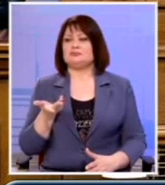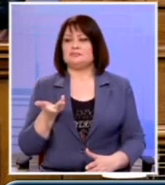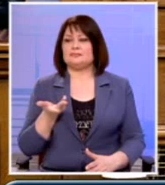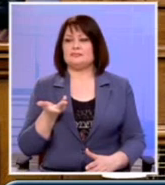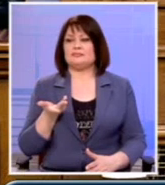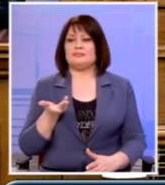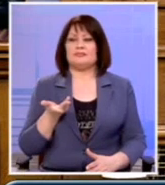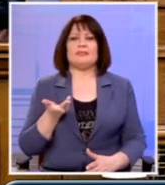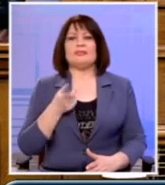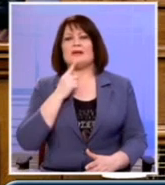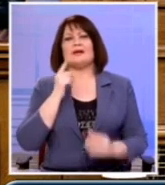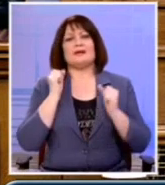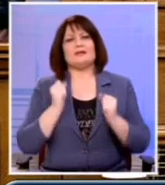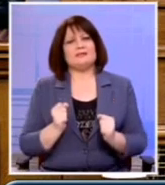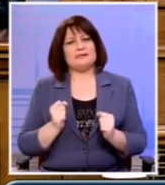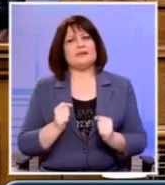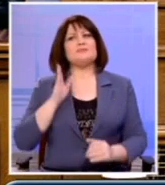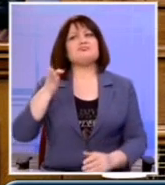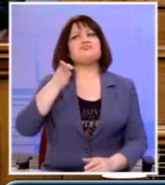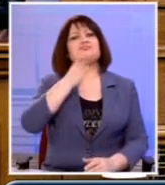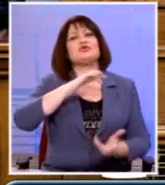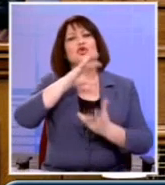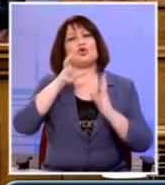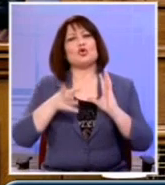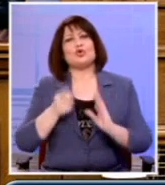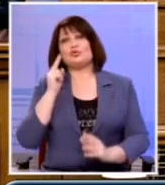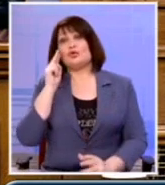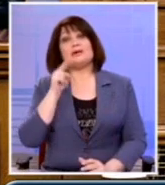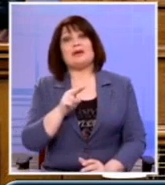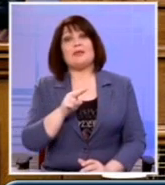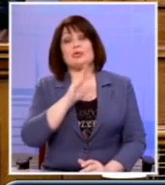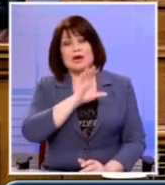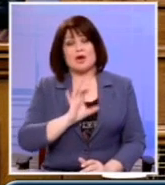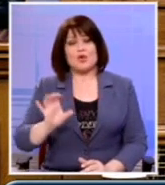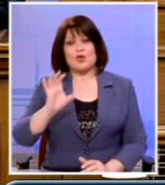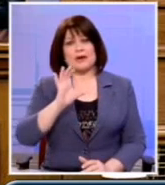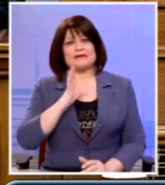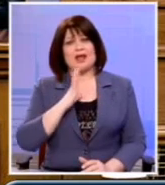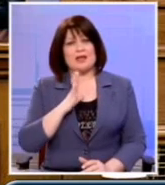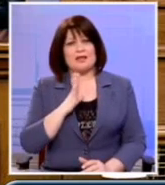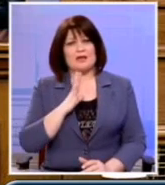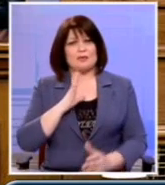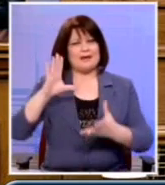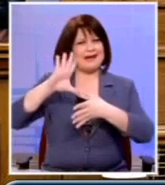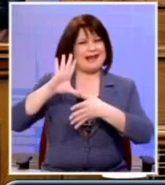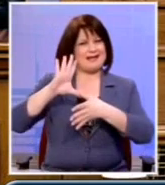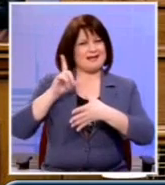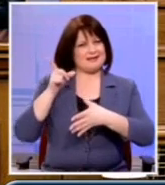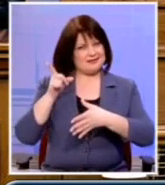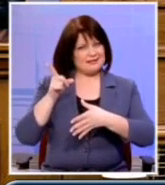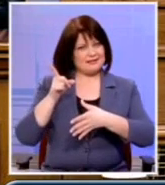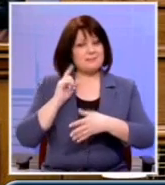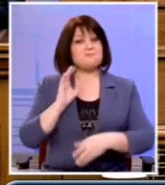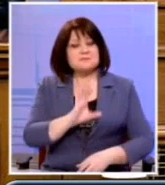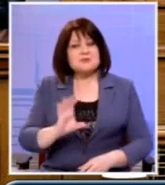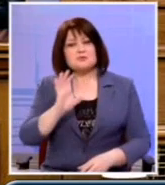έχουμε βρεθεί σε άλλες γειτονίες του κόσμου, βλέπουμε ότι χώρες και λαοί, ιδιαίτερα στη Λατινική Αμερική, που έχουν